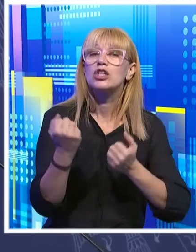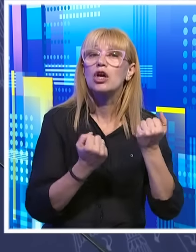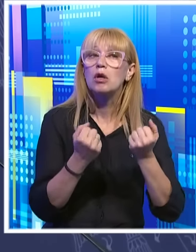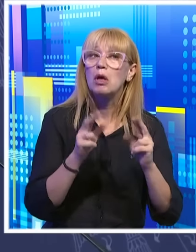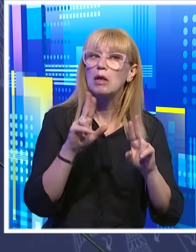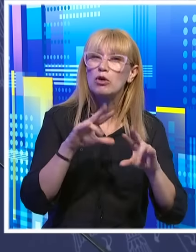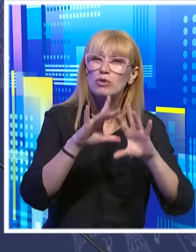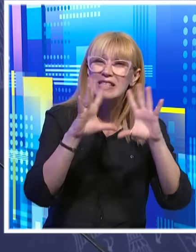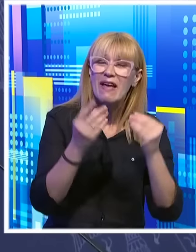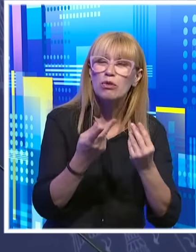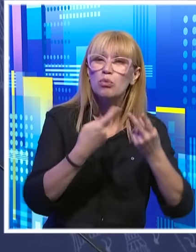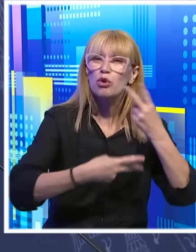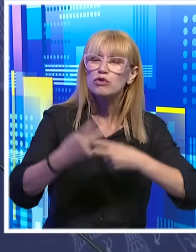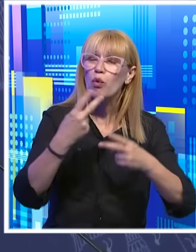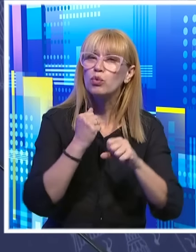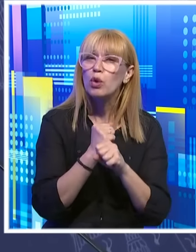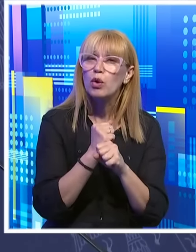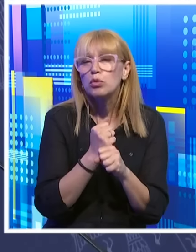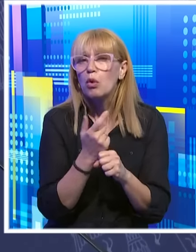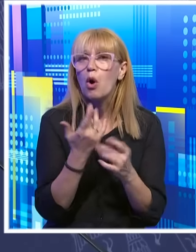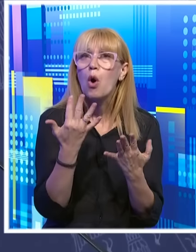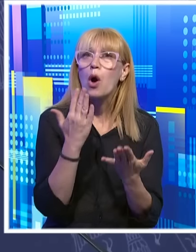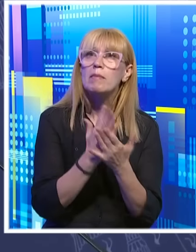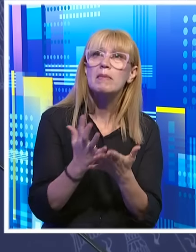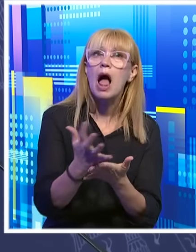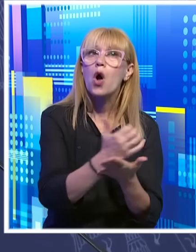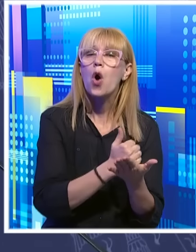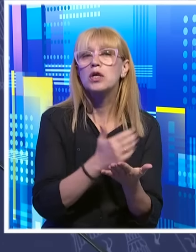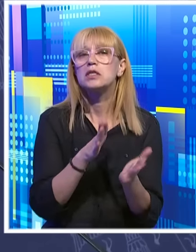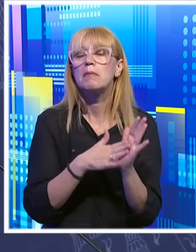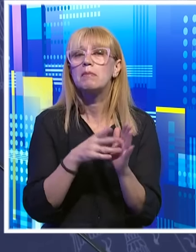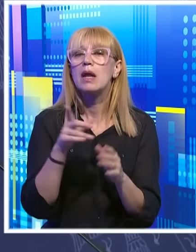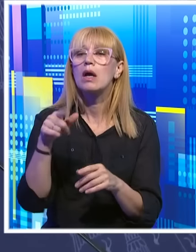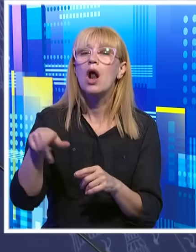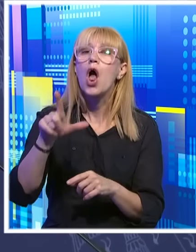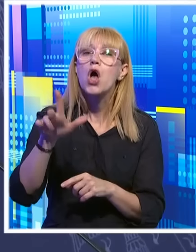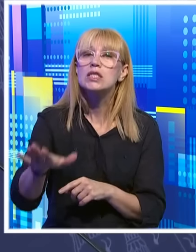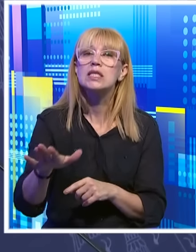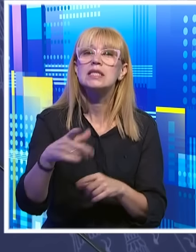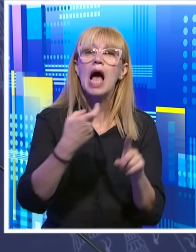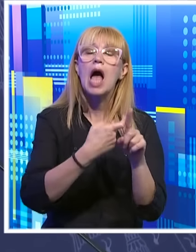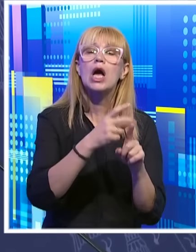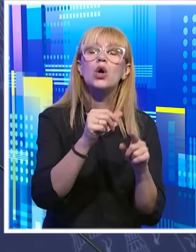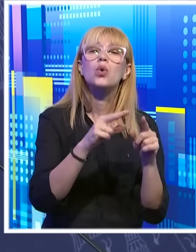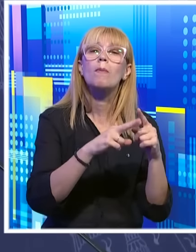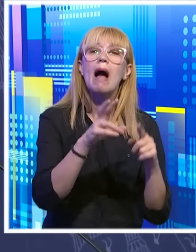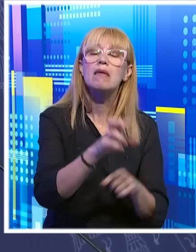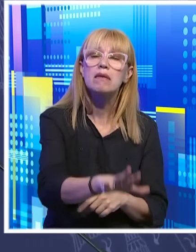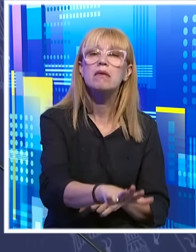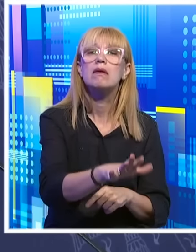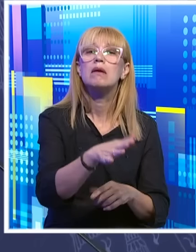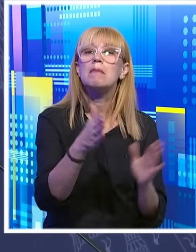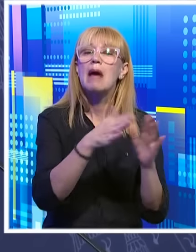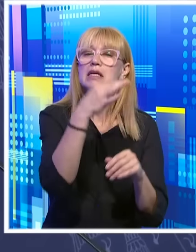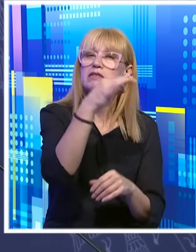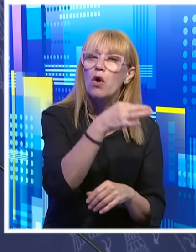lanac, šta bi time dobili ljudi u Loznici, šta bi time dobili ljudi u Krupnju, šta bi time dobili ljudi u Malom